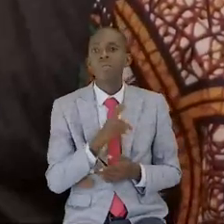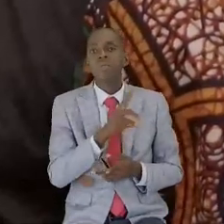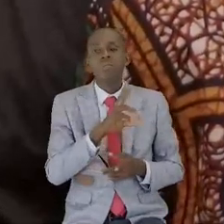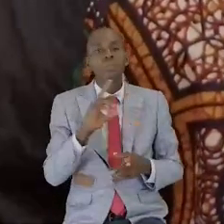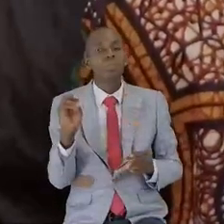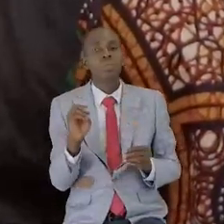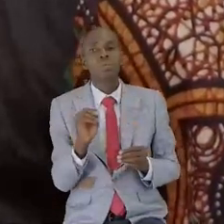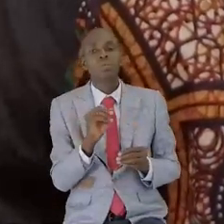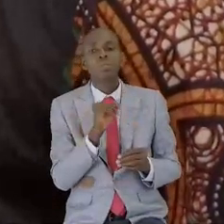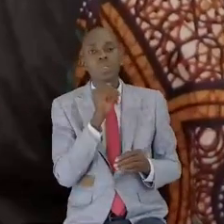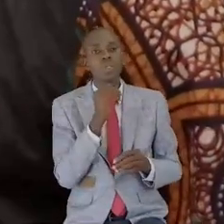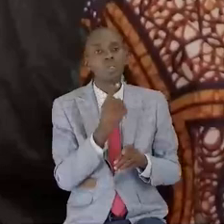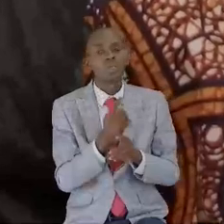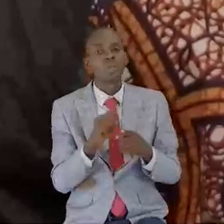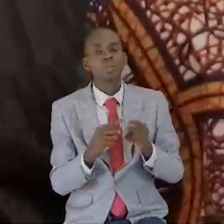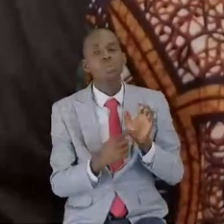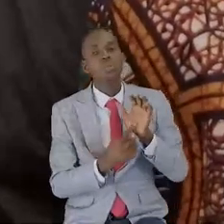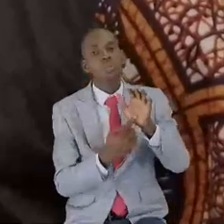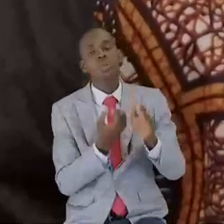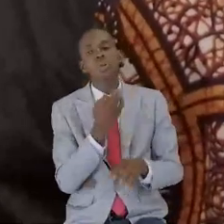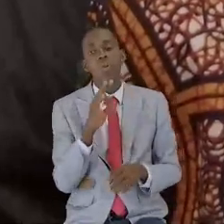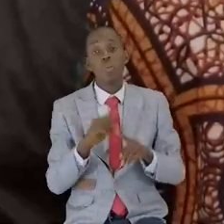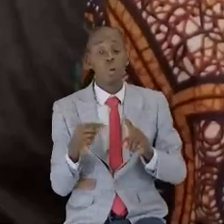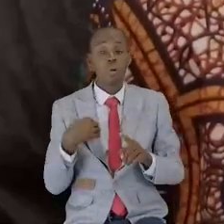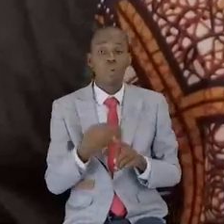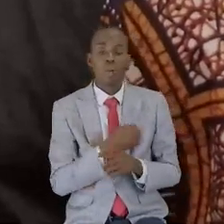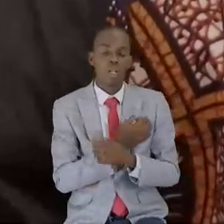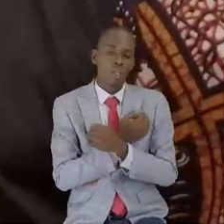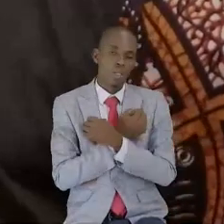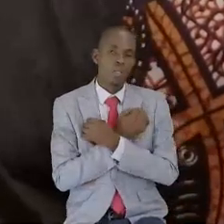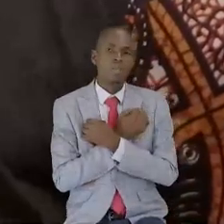On ne fait pas semblant dans l'amour.